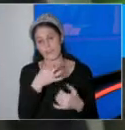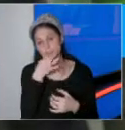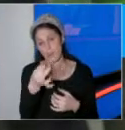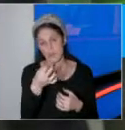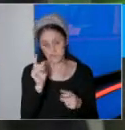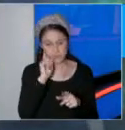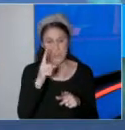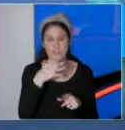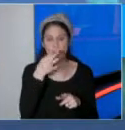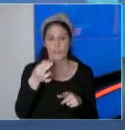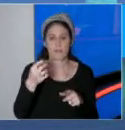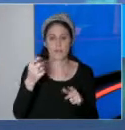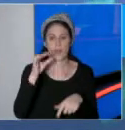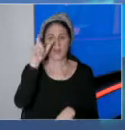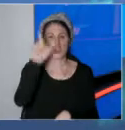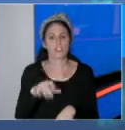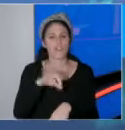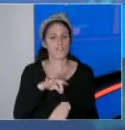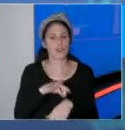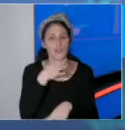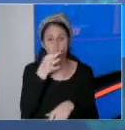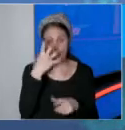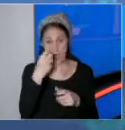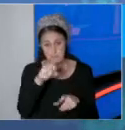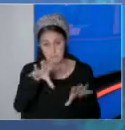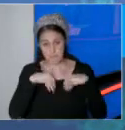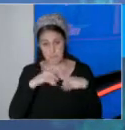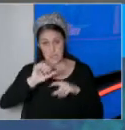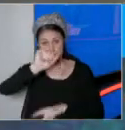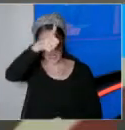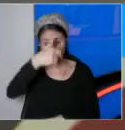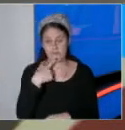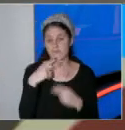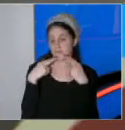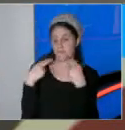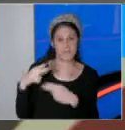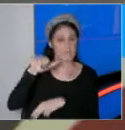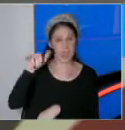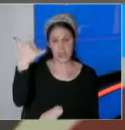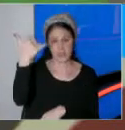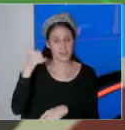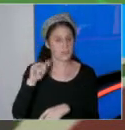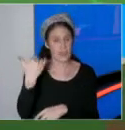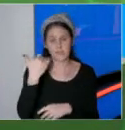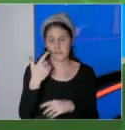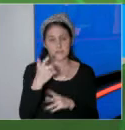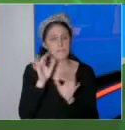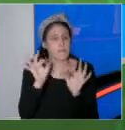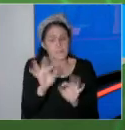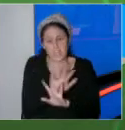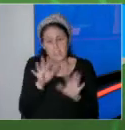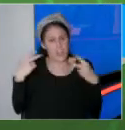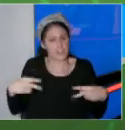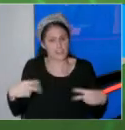רפואה בכיר כזוטר, האם אתה תתחסן ראשון? התשובה היא כן. התשובה היא כן. ללא חשש. התשובה ממש לא,